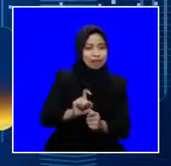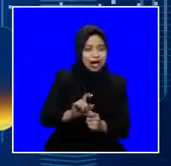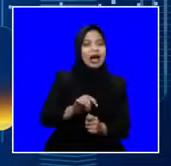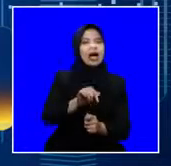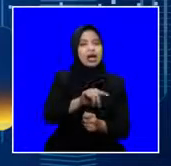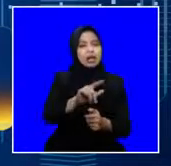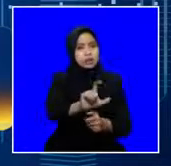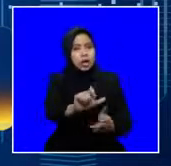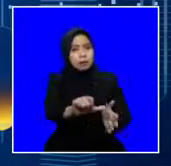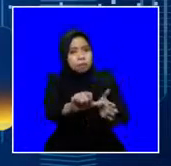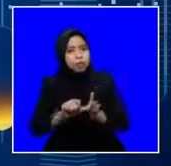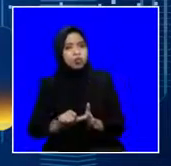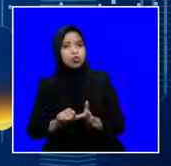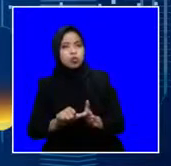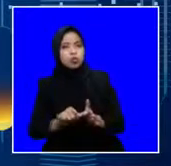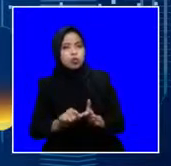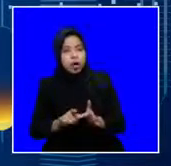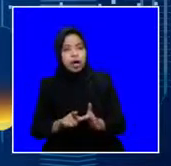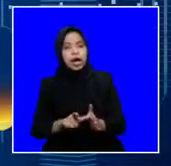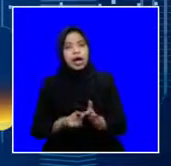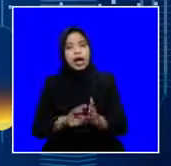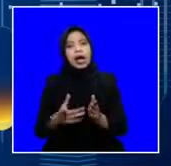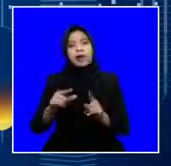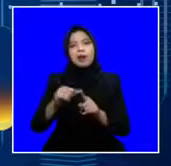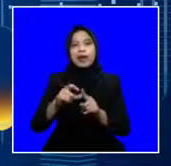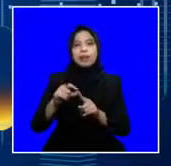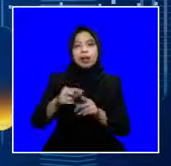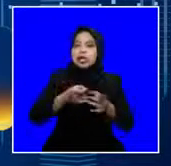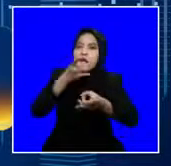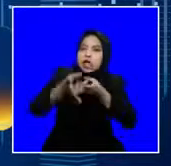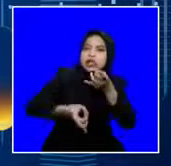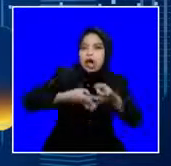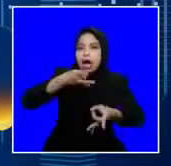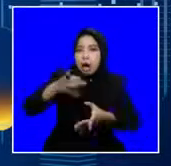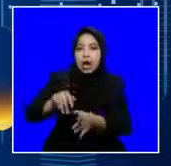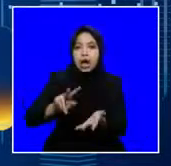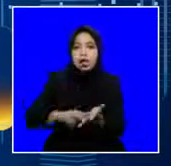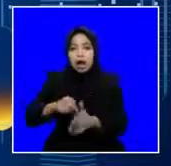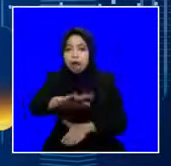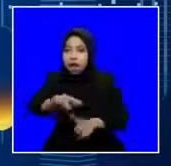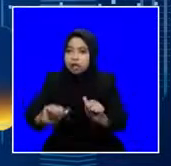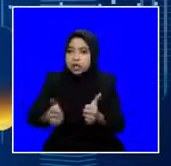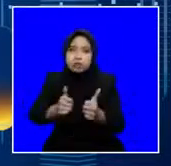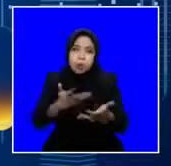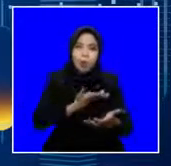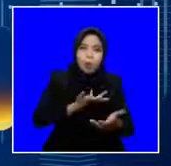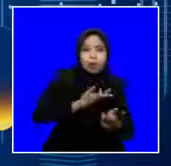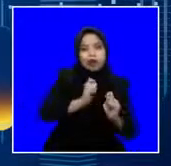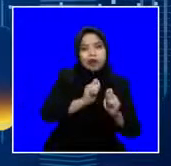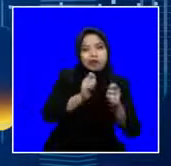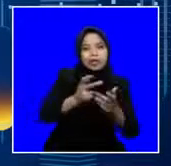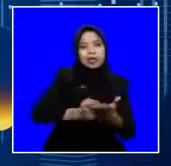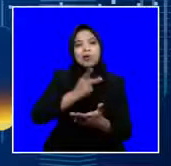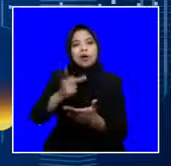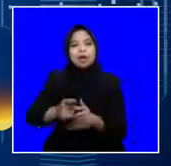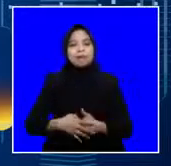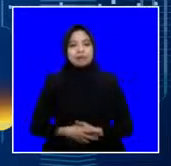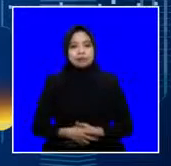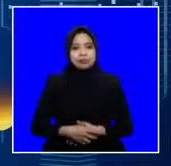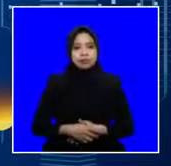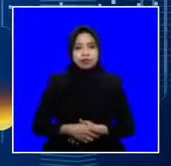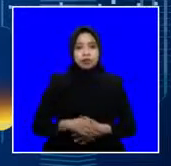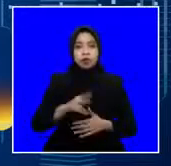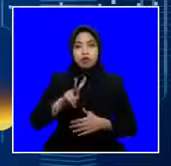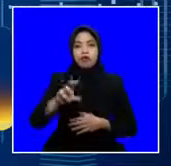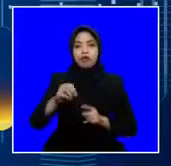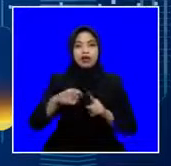bantu mereka untuk kita jelaskan, sehingga mereka bisa secepatnya melakukan persiapan untuk mendaftar program ini. Untuk guru